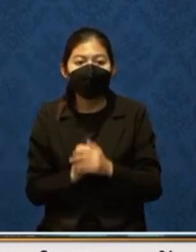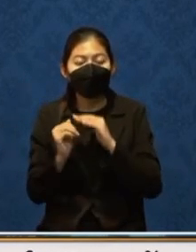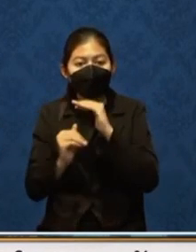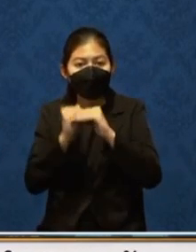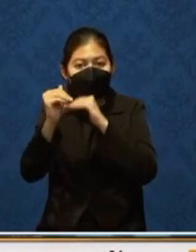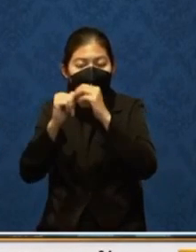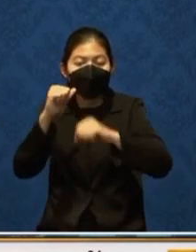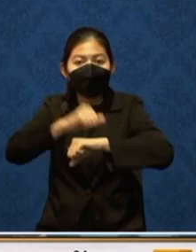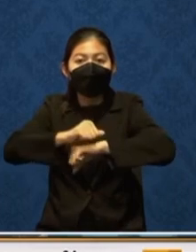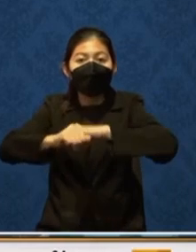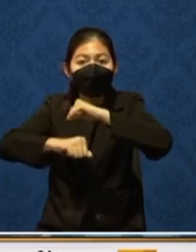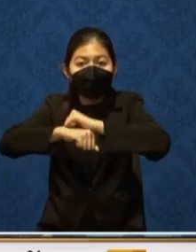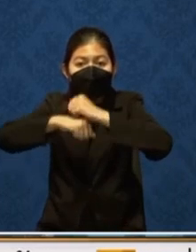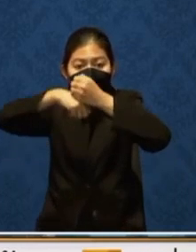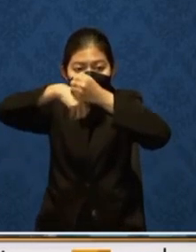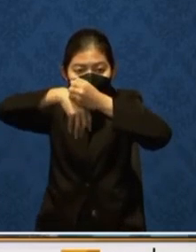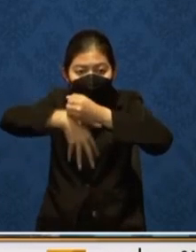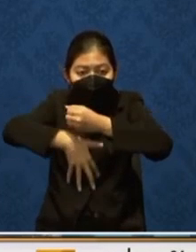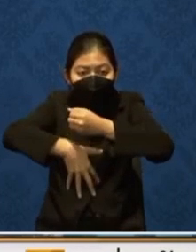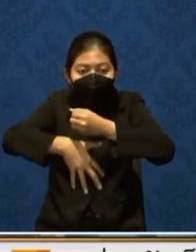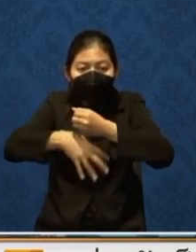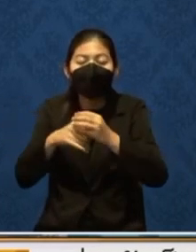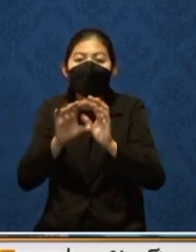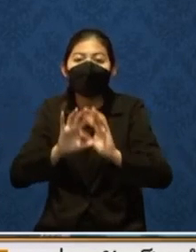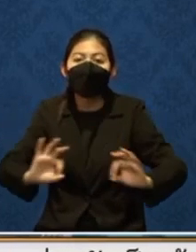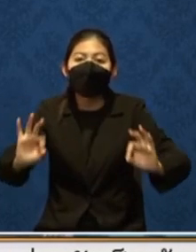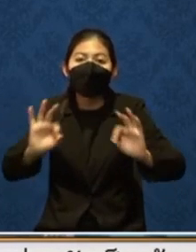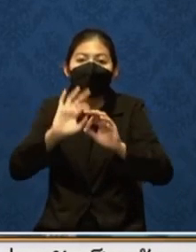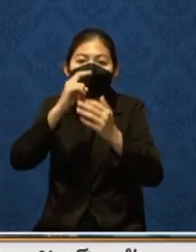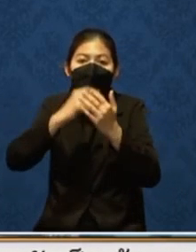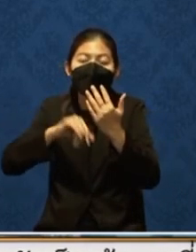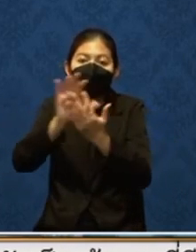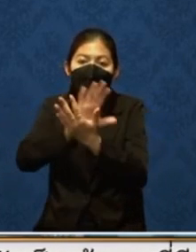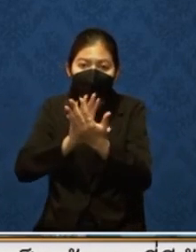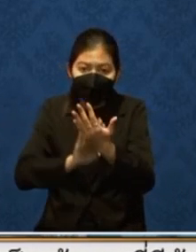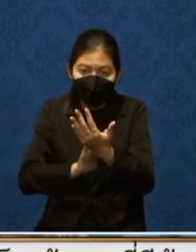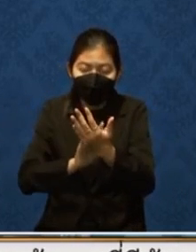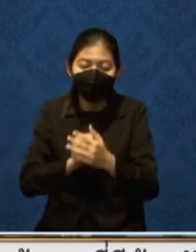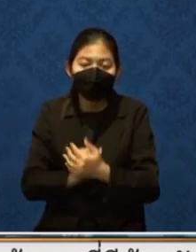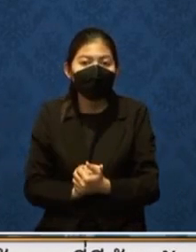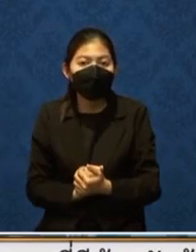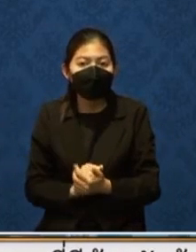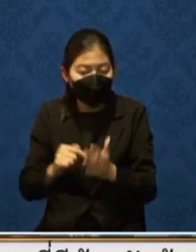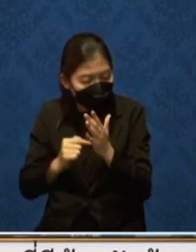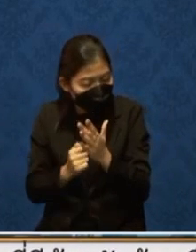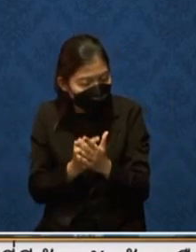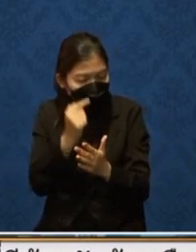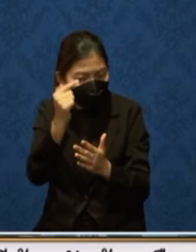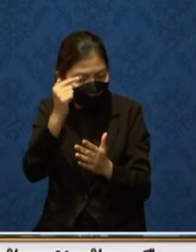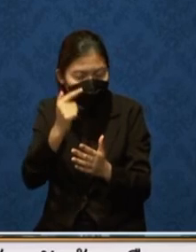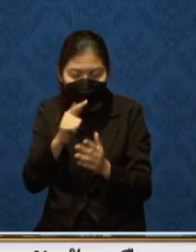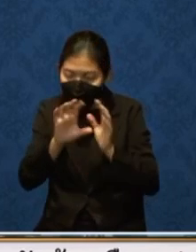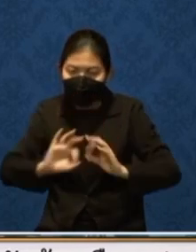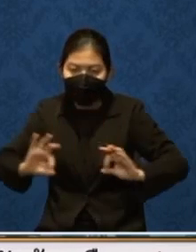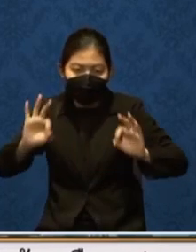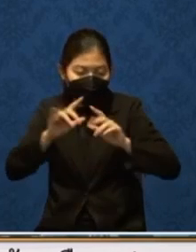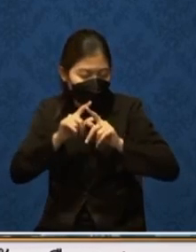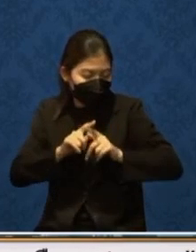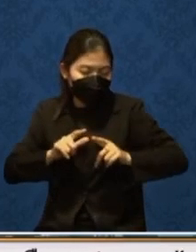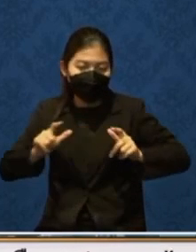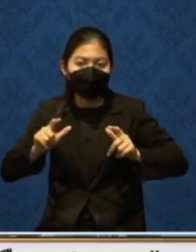การก่อสรางโครงส้างพื้นฐานที่สำคัญของประเทศครั้งใหญ่อย่างไม่เคยเกิดขมาก่อน